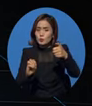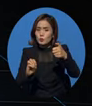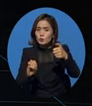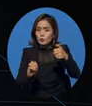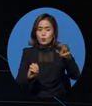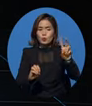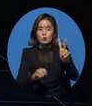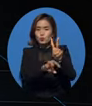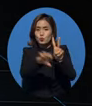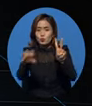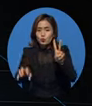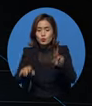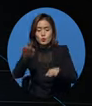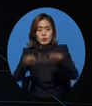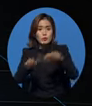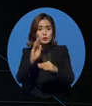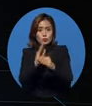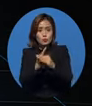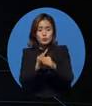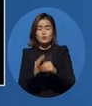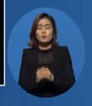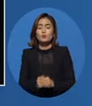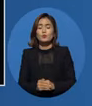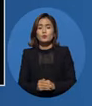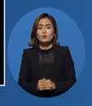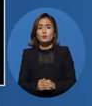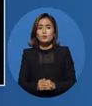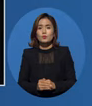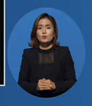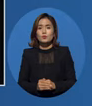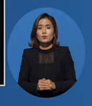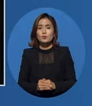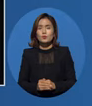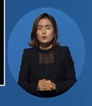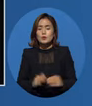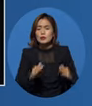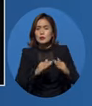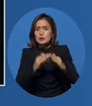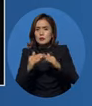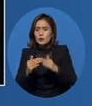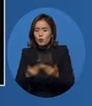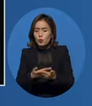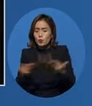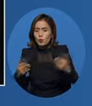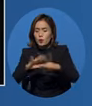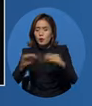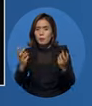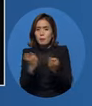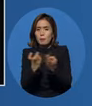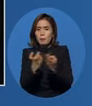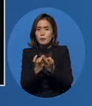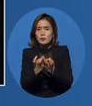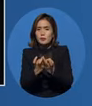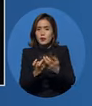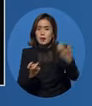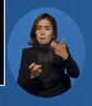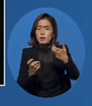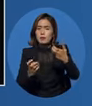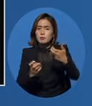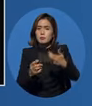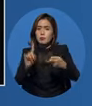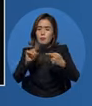수도권지역 지방에 따라 차별을 두고 있습니다 우리가 이사 공급 때 책이 80만 원 이상의 강력한 공급 때 책을